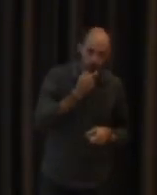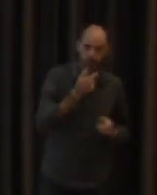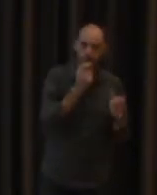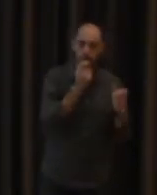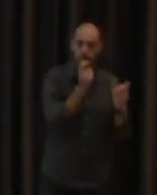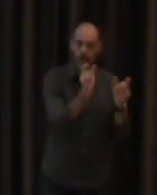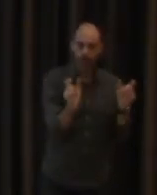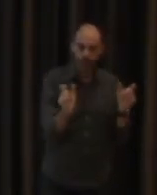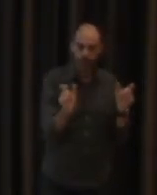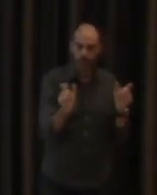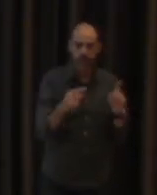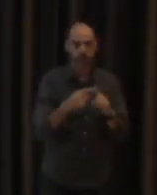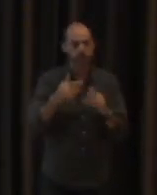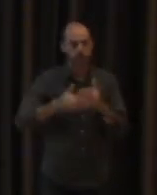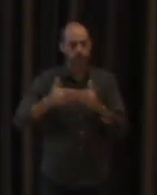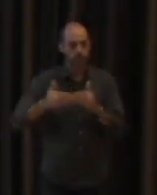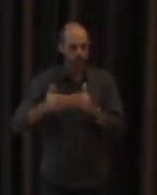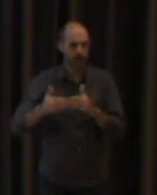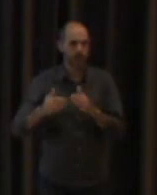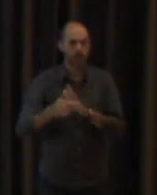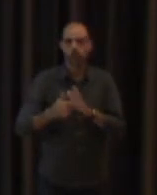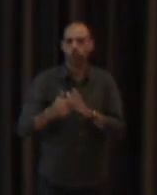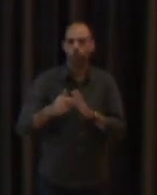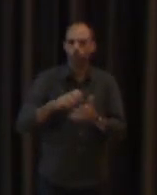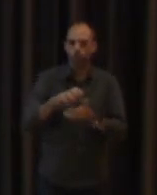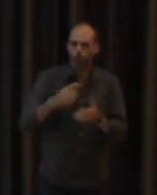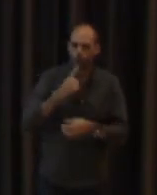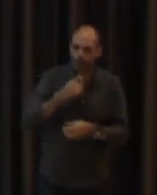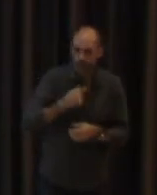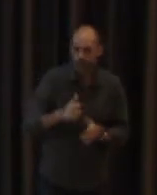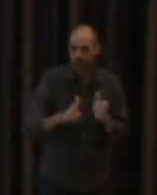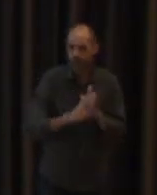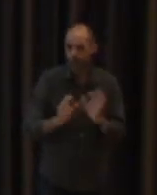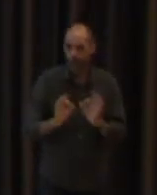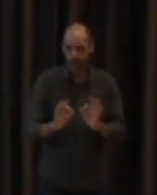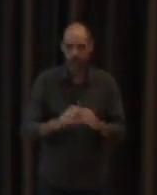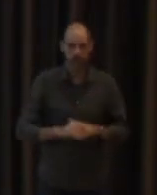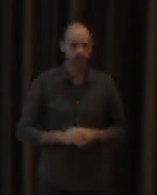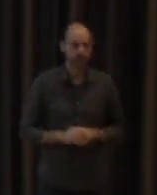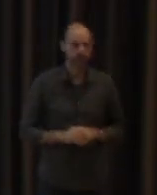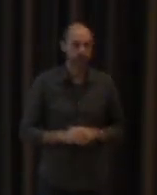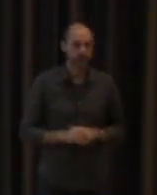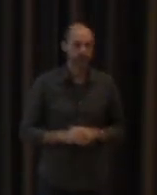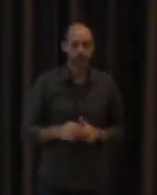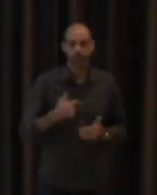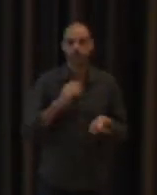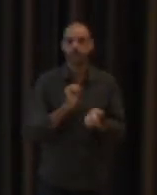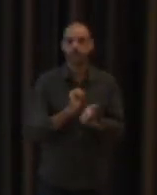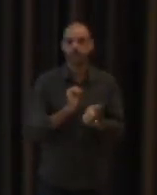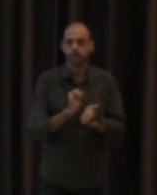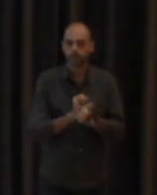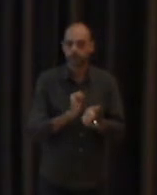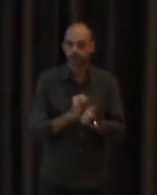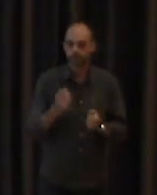paraules i les restriccions lèxiques, la complexitat de la llengua al capdavall. De manera que jo espero que ajudi a despertar